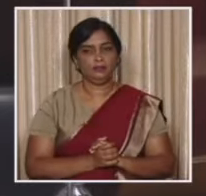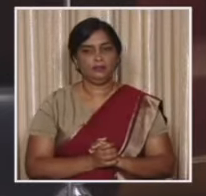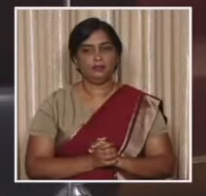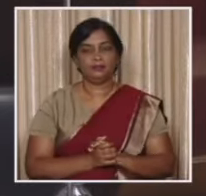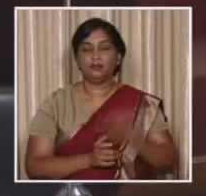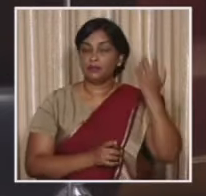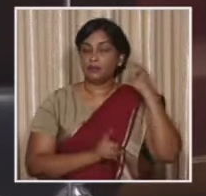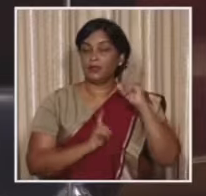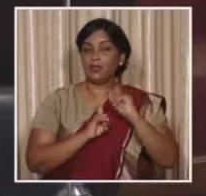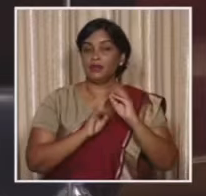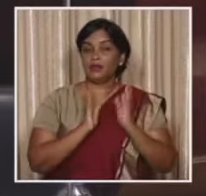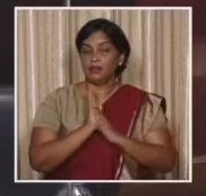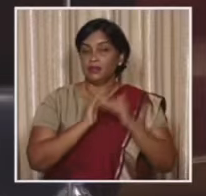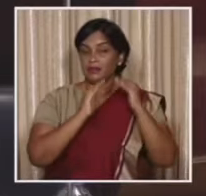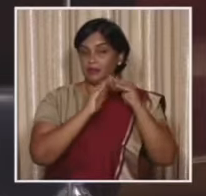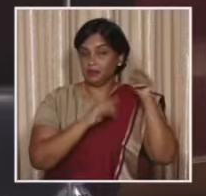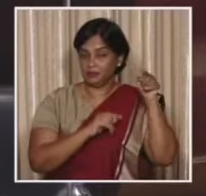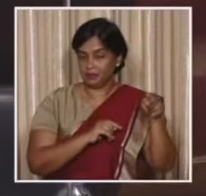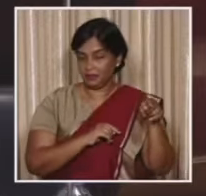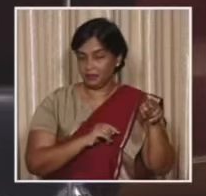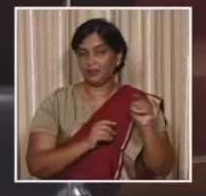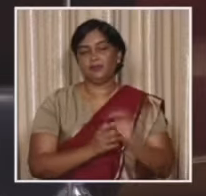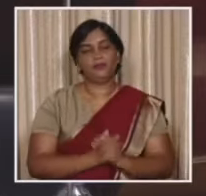එදා අරලියගහ මන්දිරේ